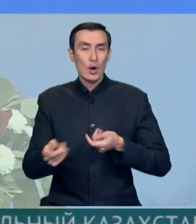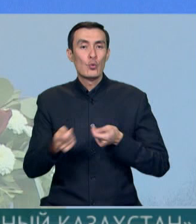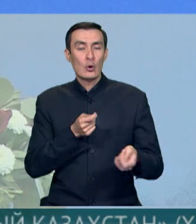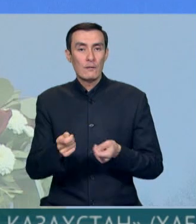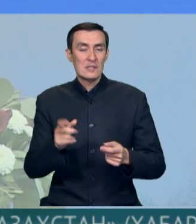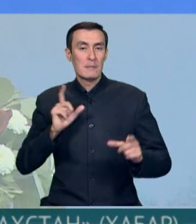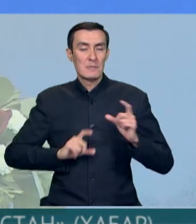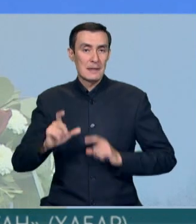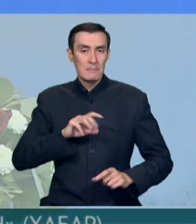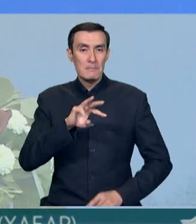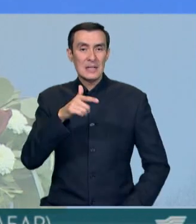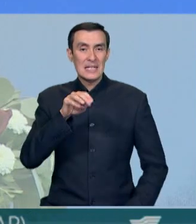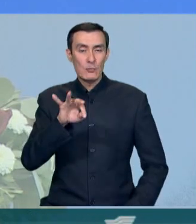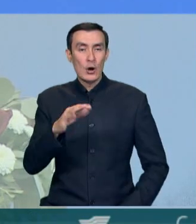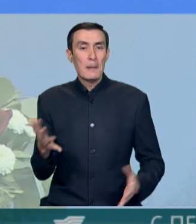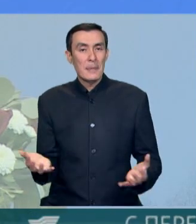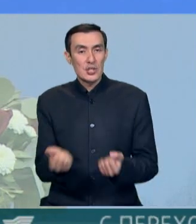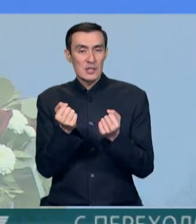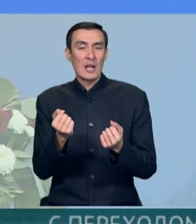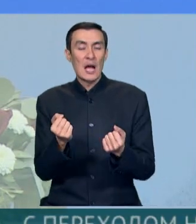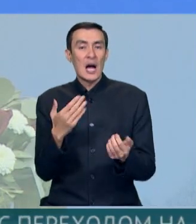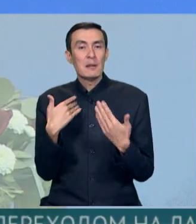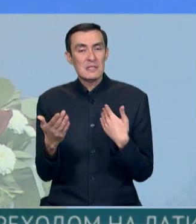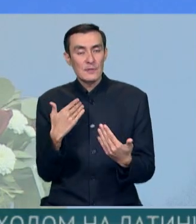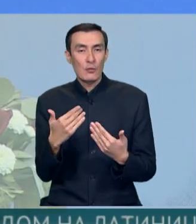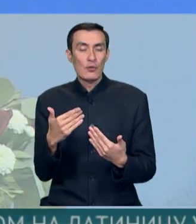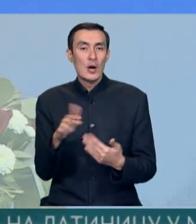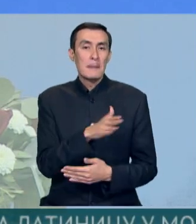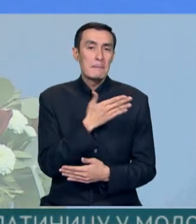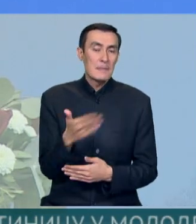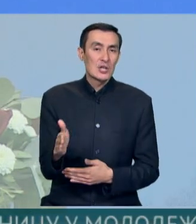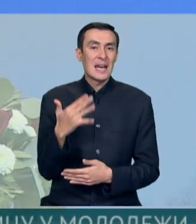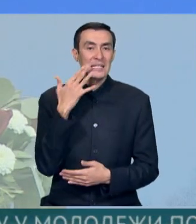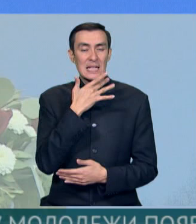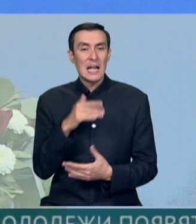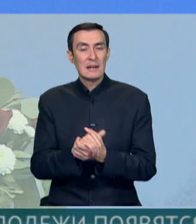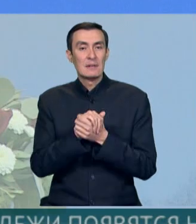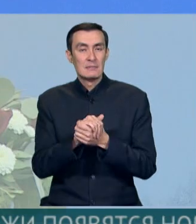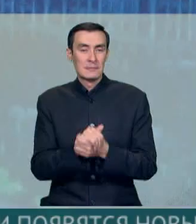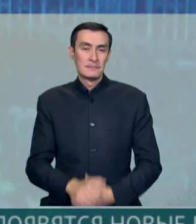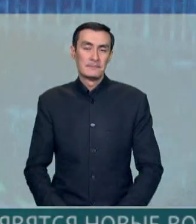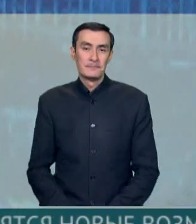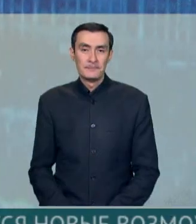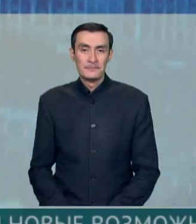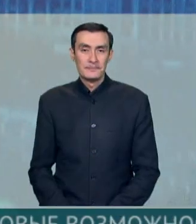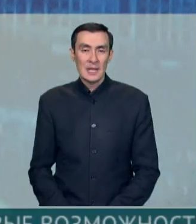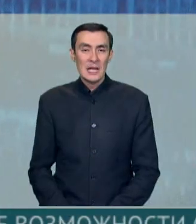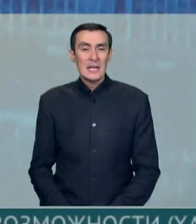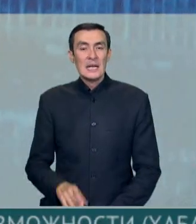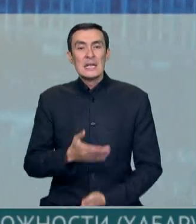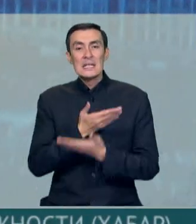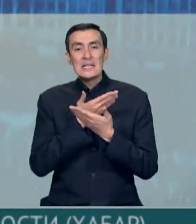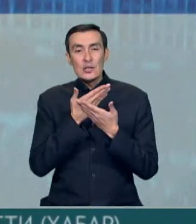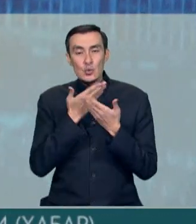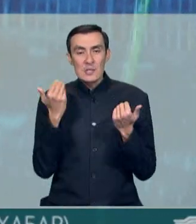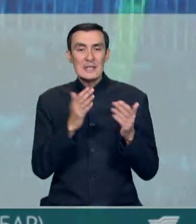МГИМО всемерно поддерживает в университете атмосферу межнационального и межконфессионального согласия. Из-за